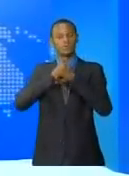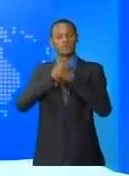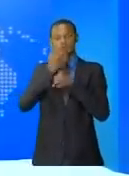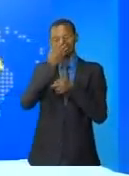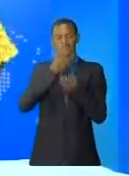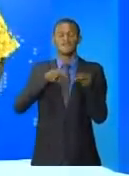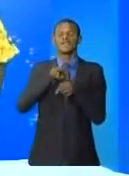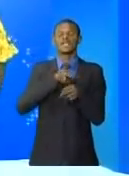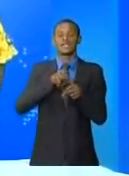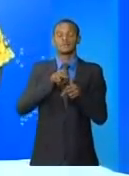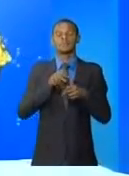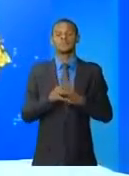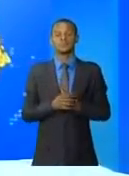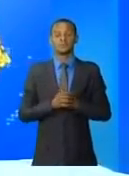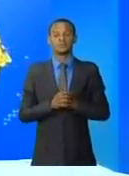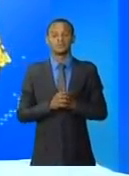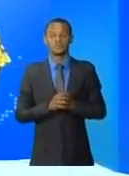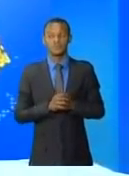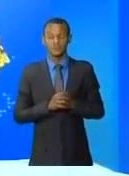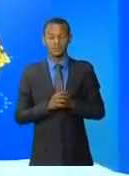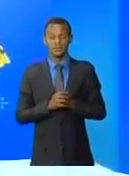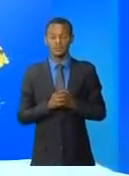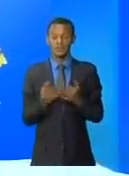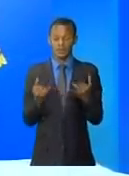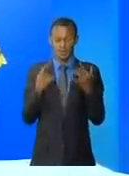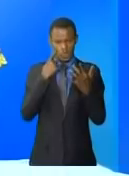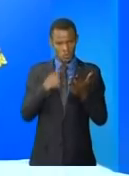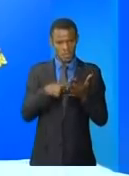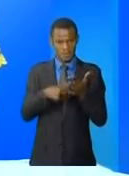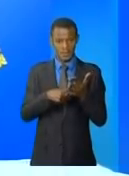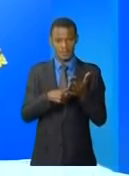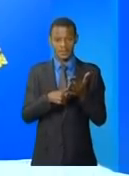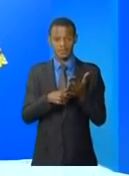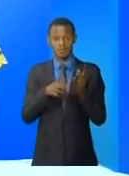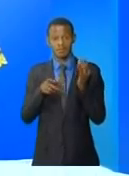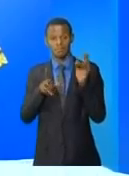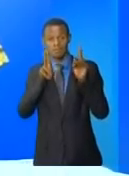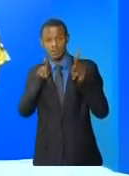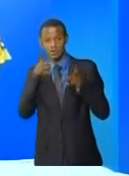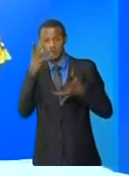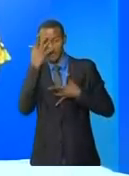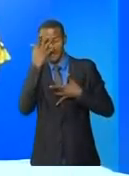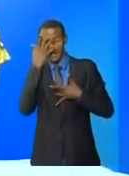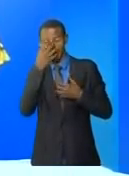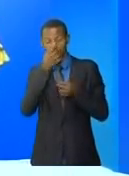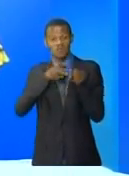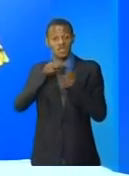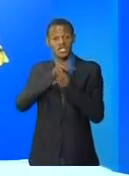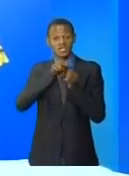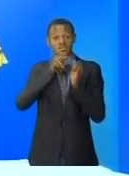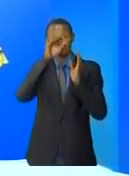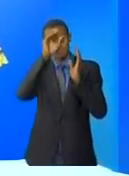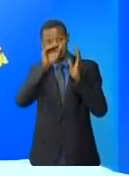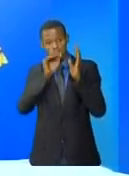la courbe de la maladie à coronavirus tend vers le bas, la reprise des cours s'avère imminente, mais les mesures